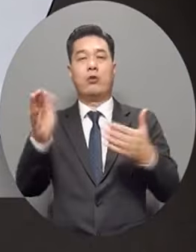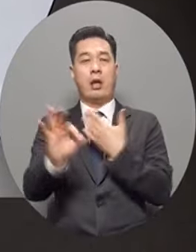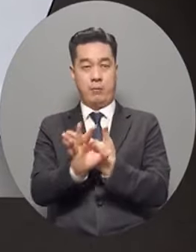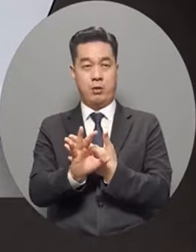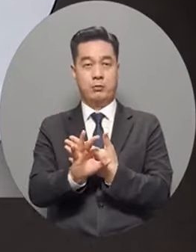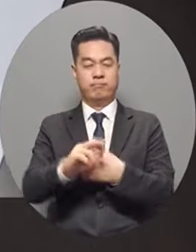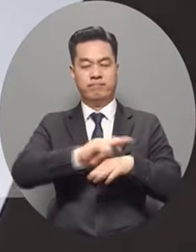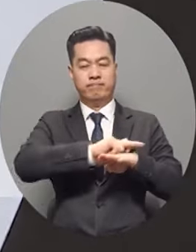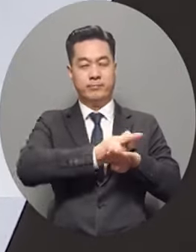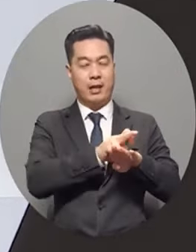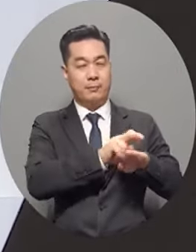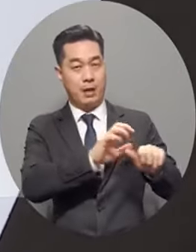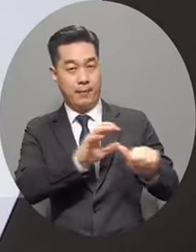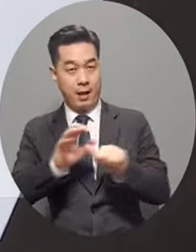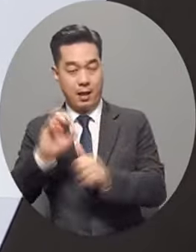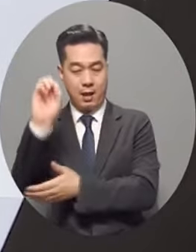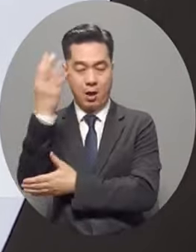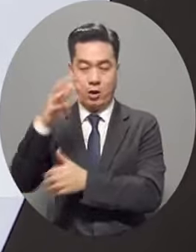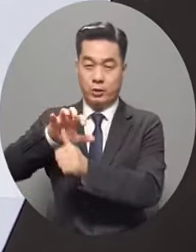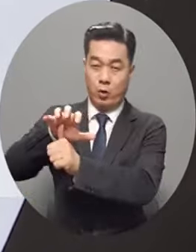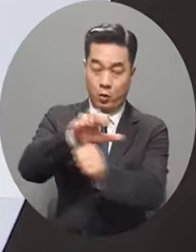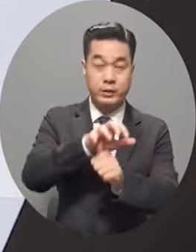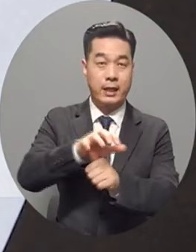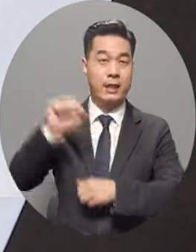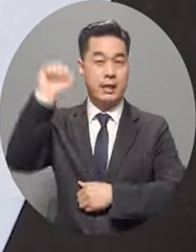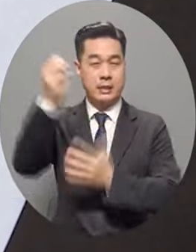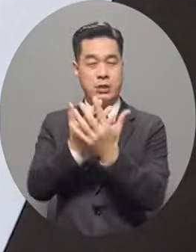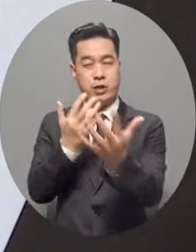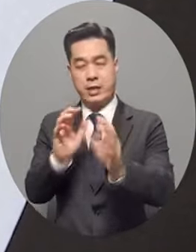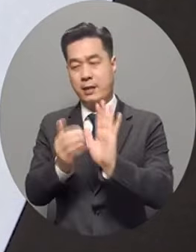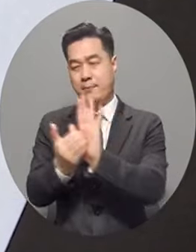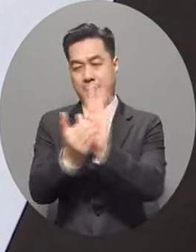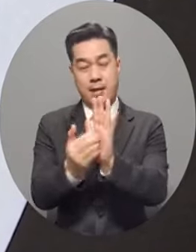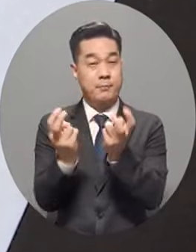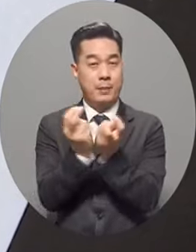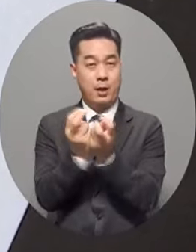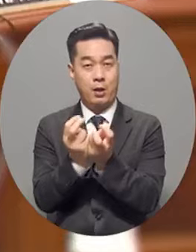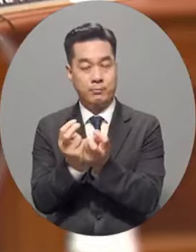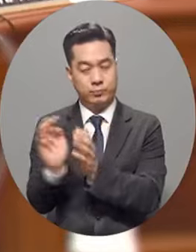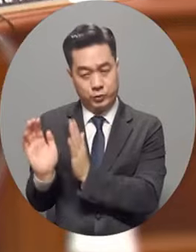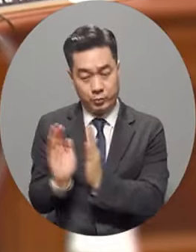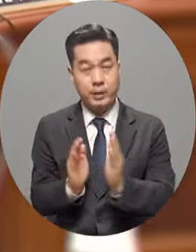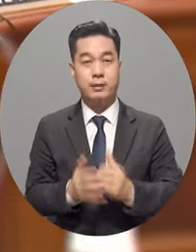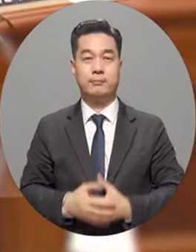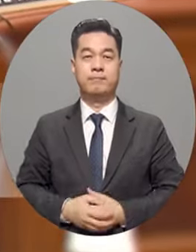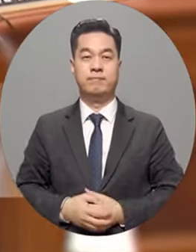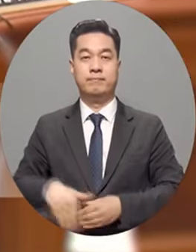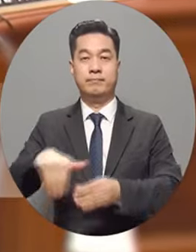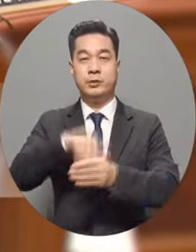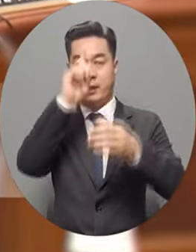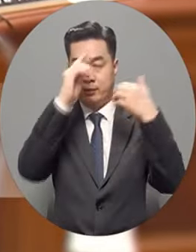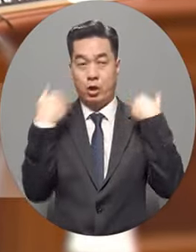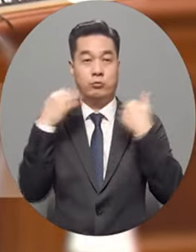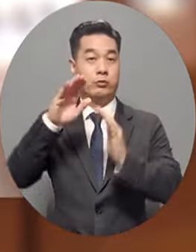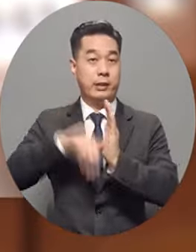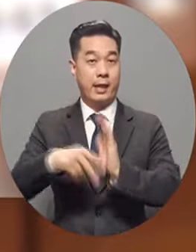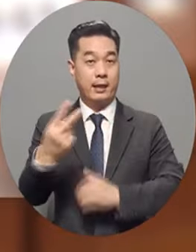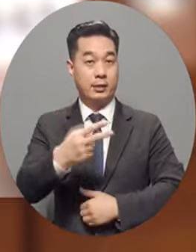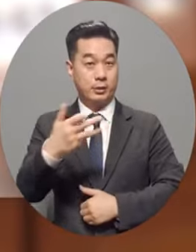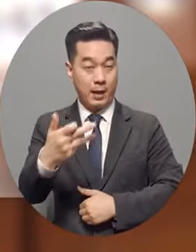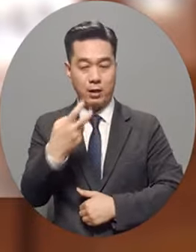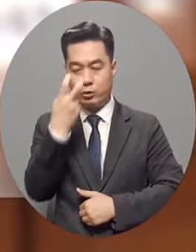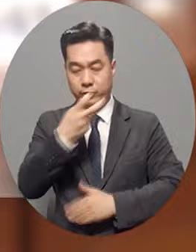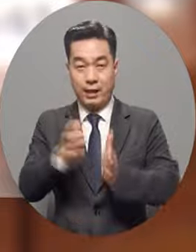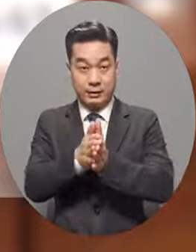장갑차를 동원하고 언론을 통제해 시위를 진압하는 방안을 검토한 겁니다. 문재인 정부 들어 2018년 수사가